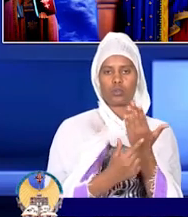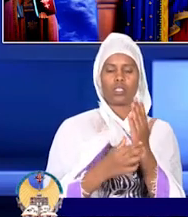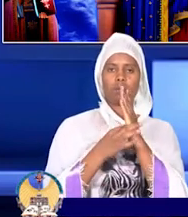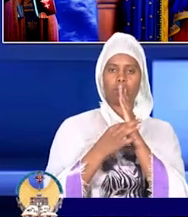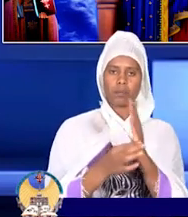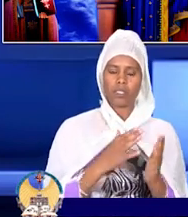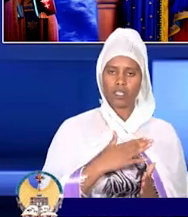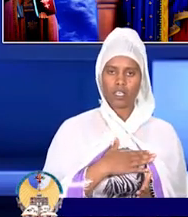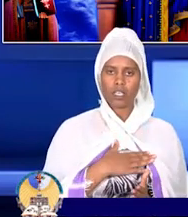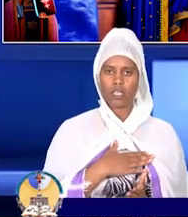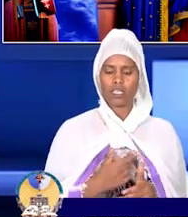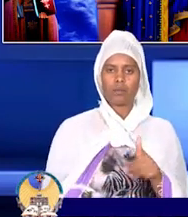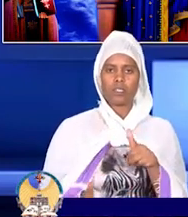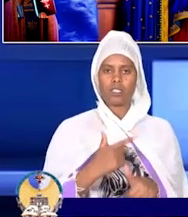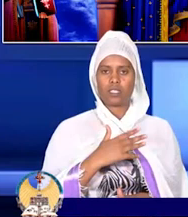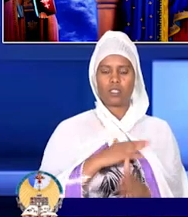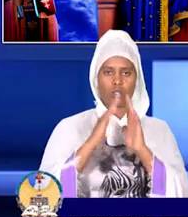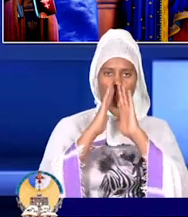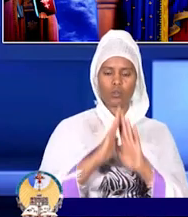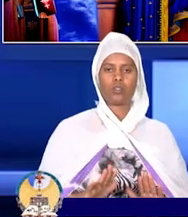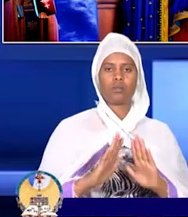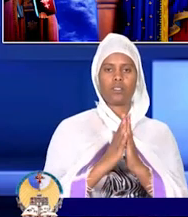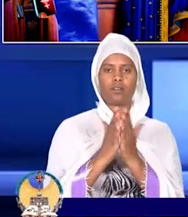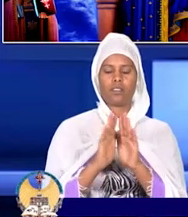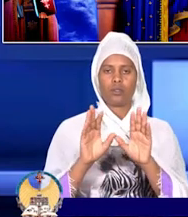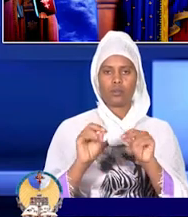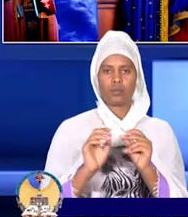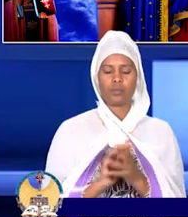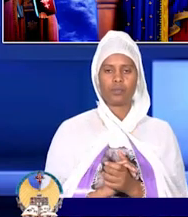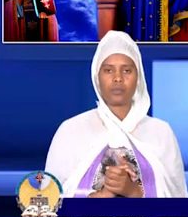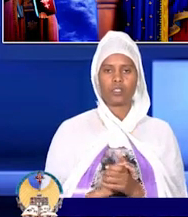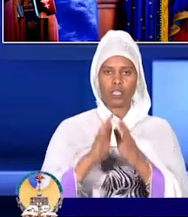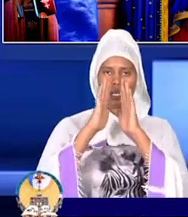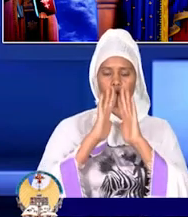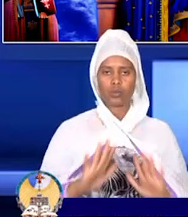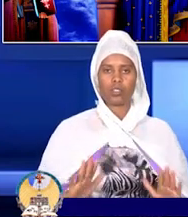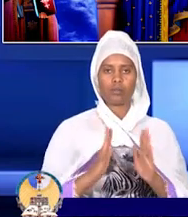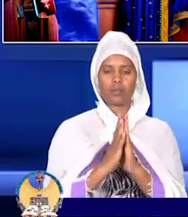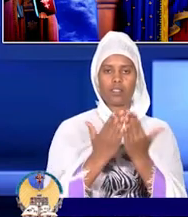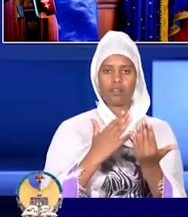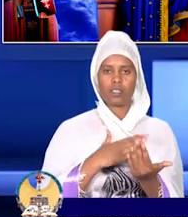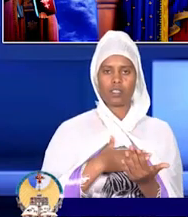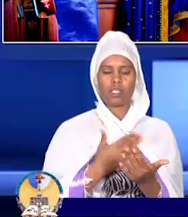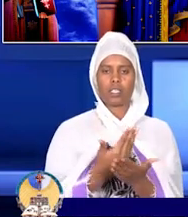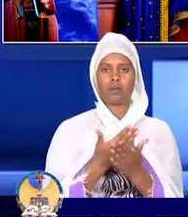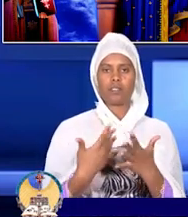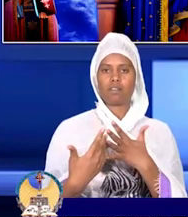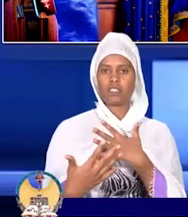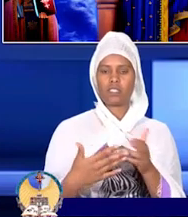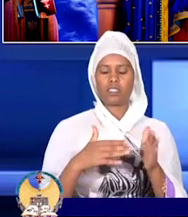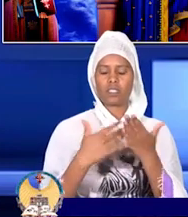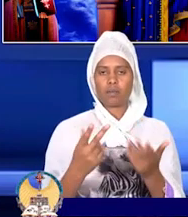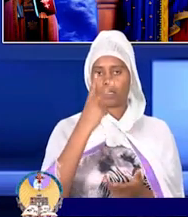እዩ። መምርሒና መሰረትና ቅዱስ መፅሓፍ እዩ። ኣብ ቅዱስ መፅሓፍና ድማ